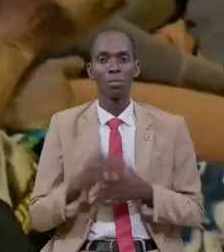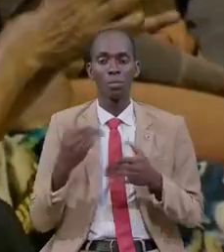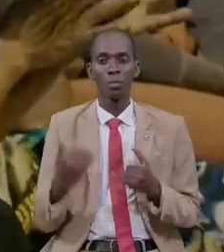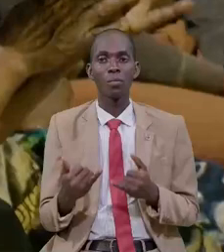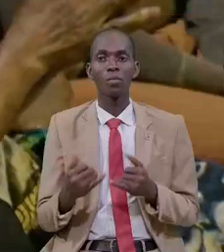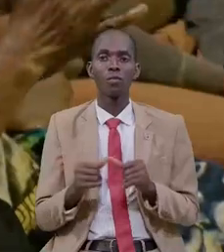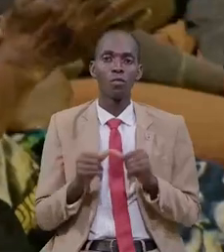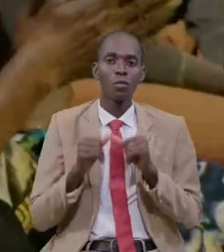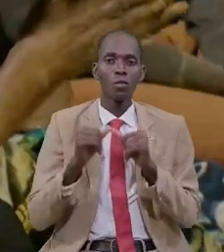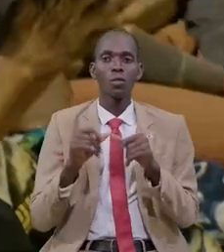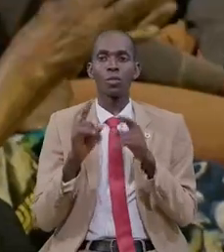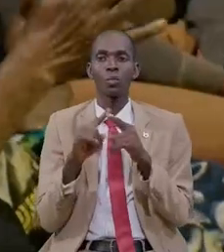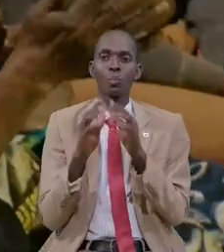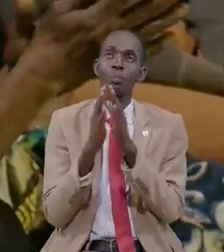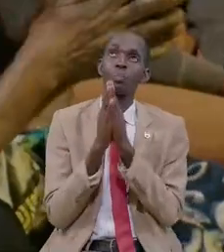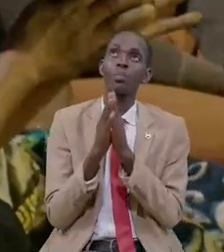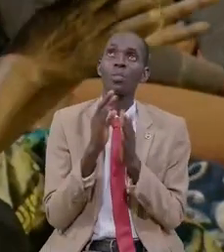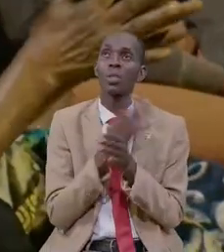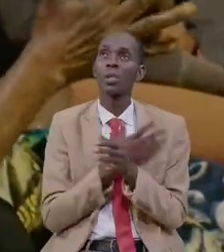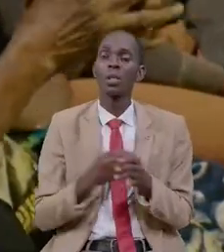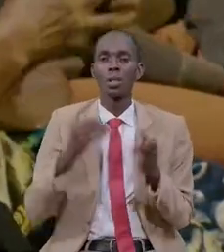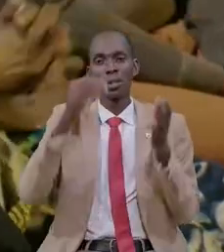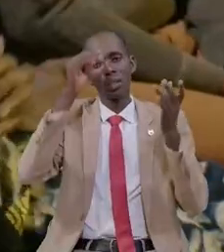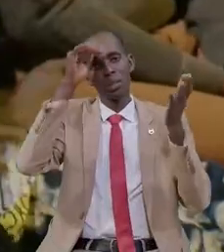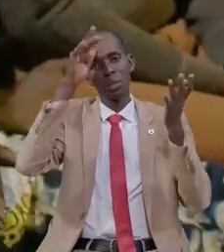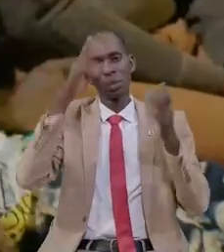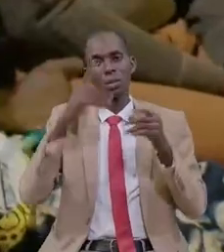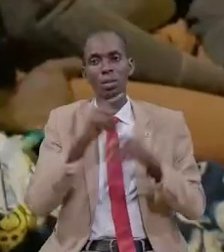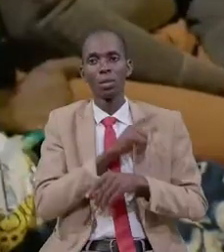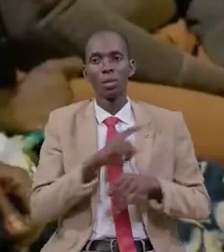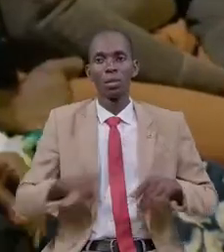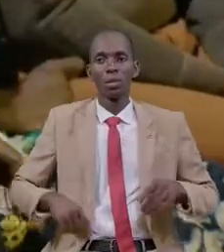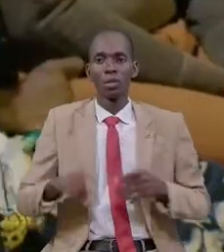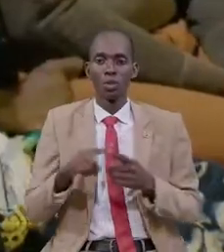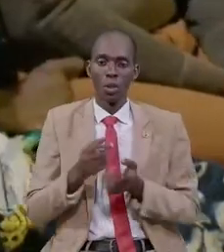Continue à invoquer le Seigneur, espérant ton miracle ce soir.